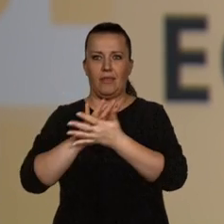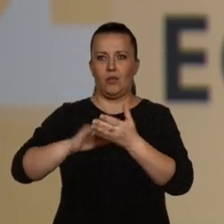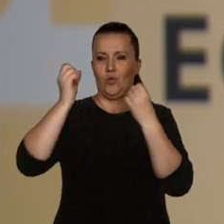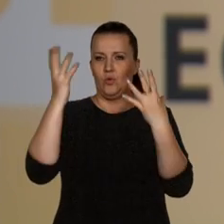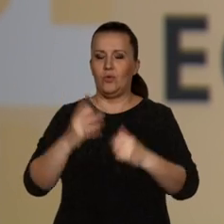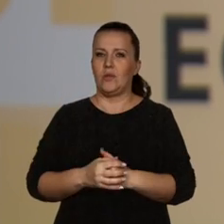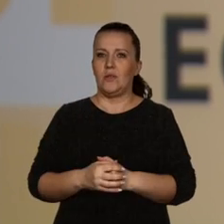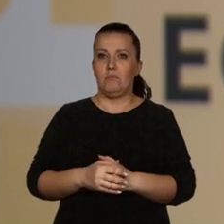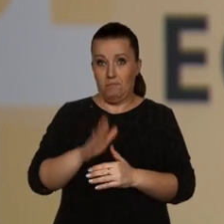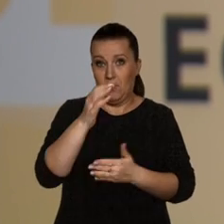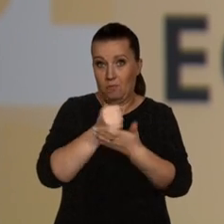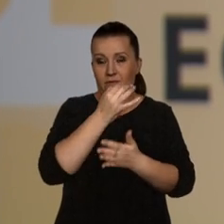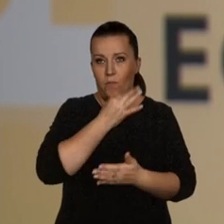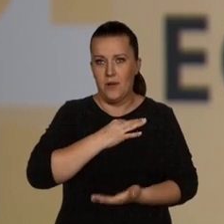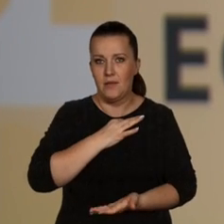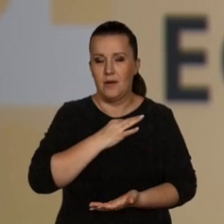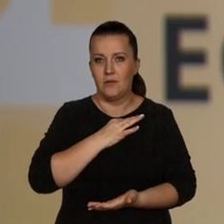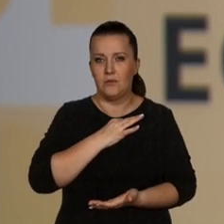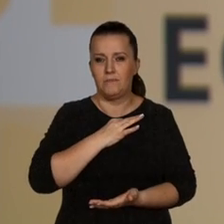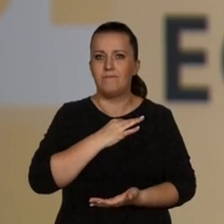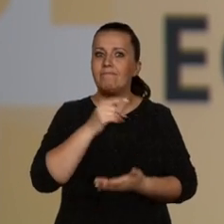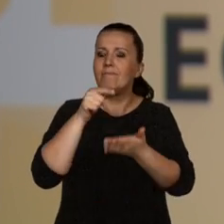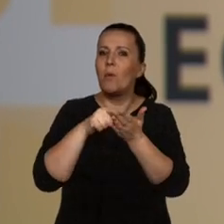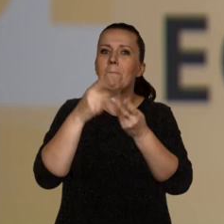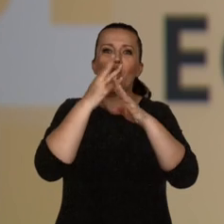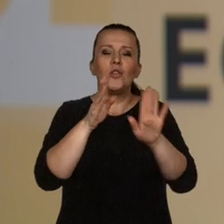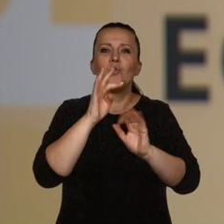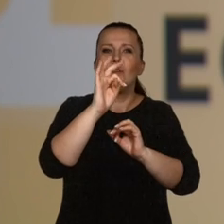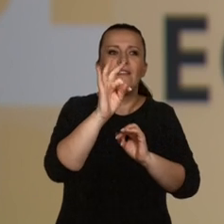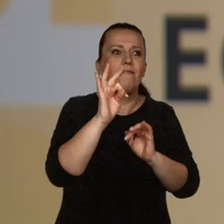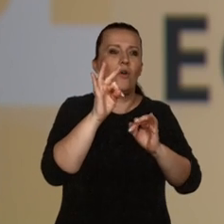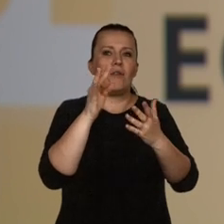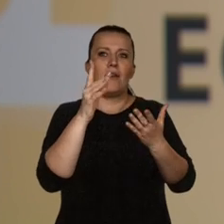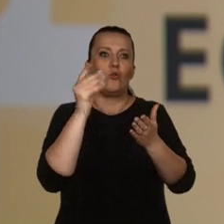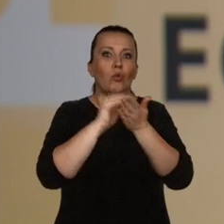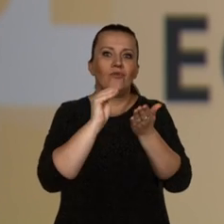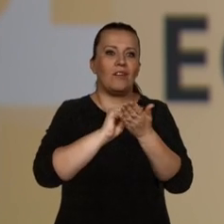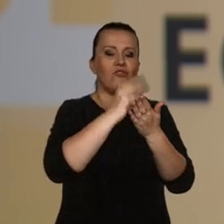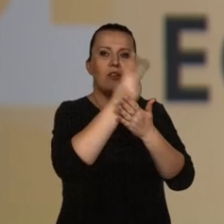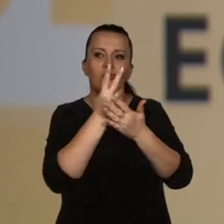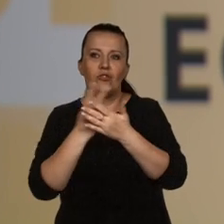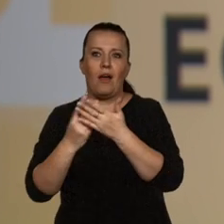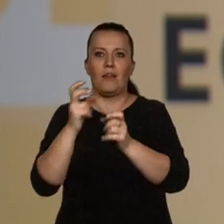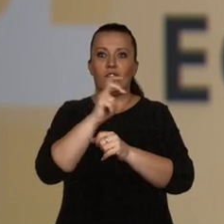twoją erudycję, one pokazują, jak bardzo jesteś mocno oczytany, jak bardzo mocno